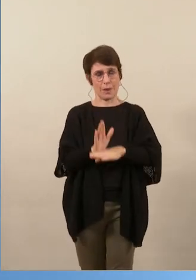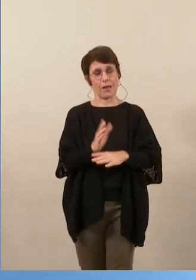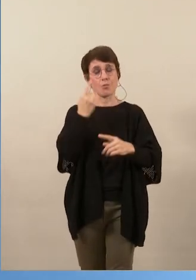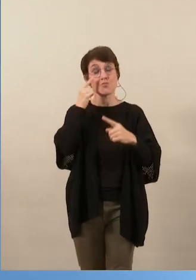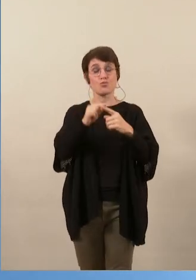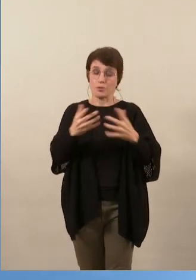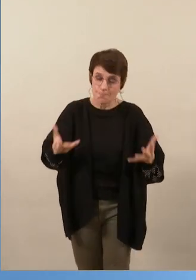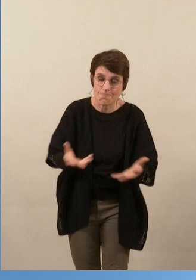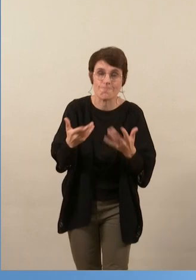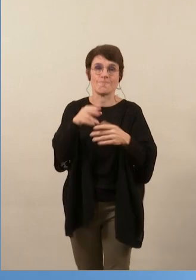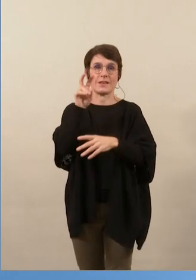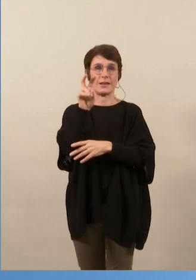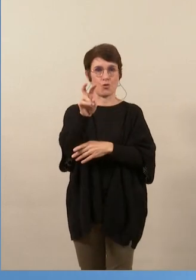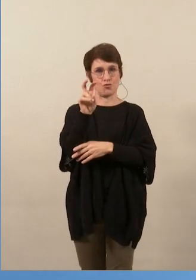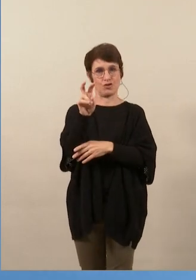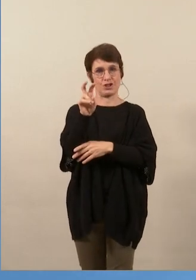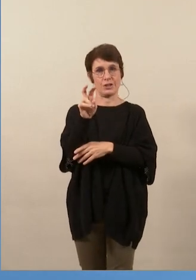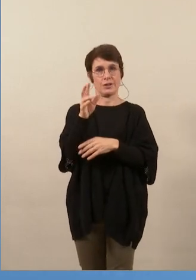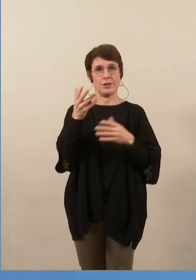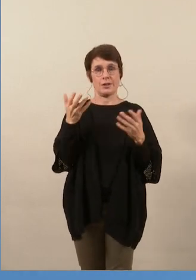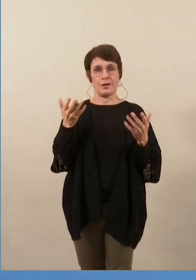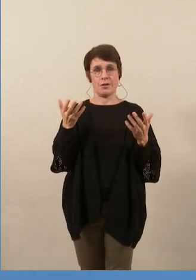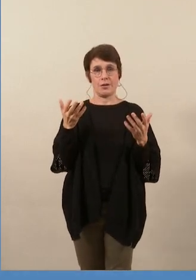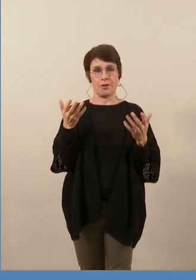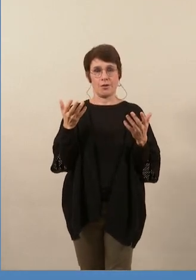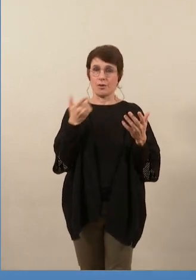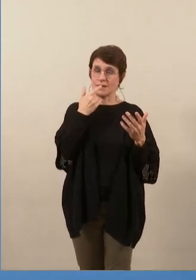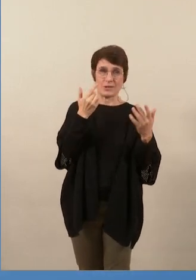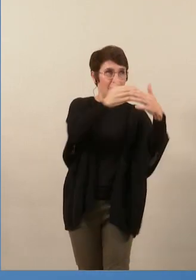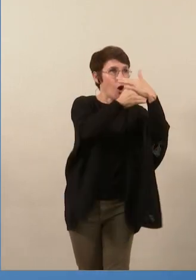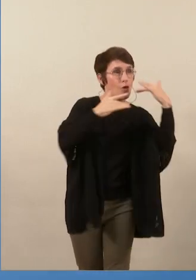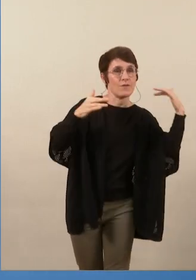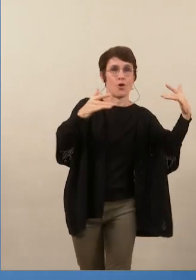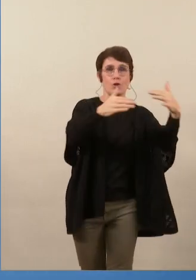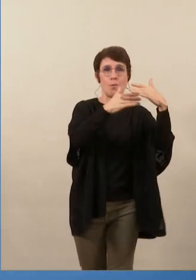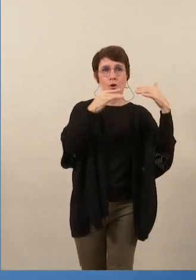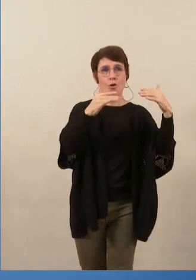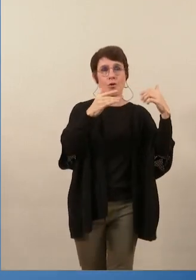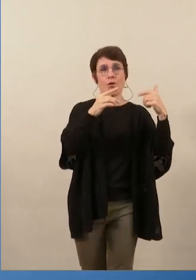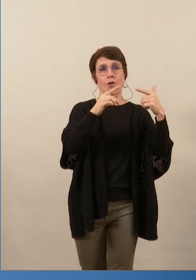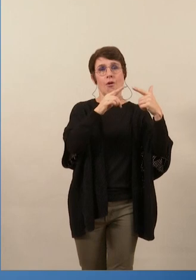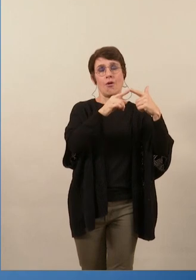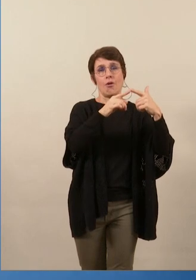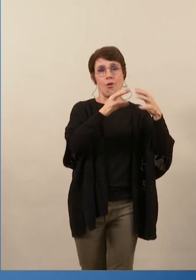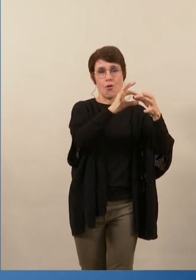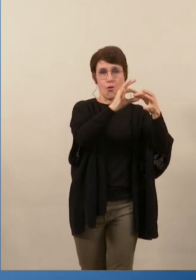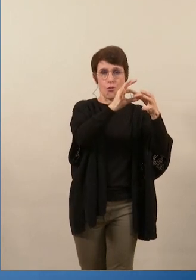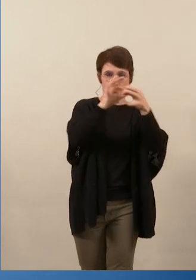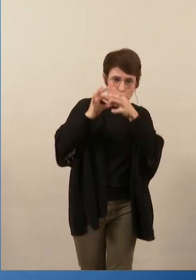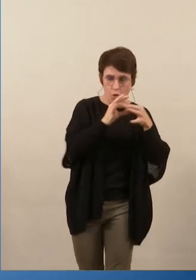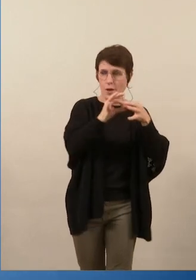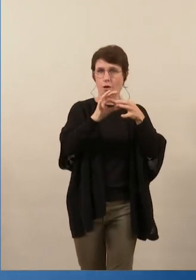d'écologie qui vise à mêler les questions environnementales les questions de cohérence de justice